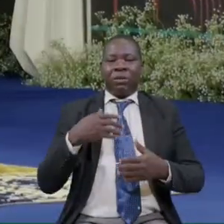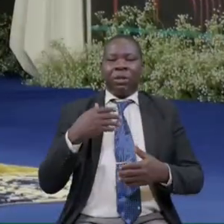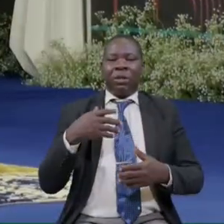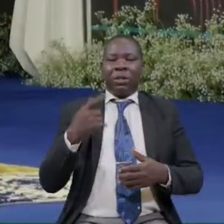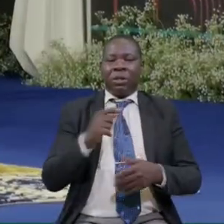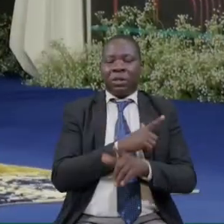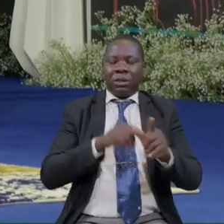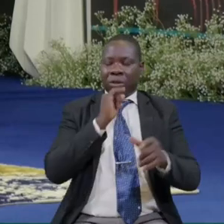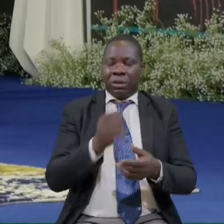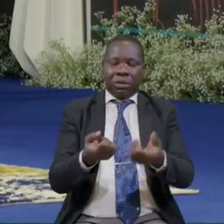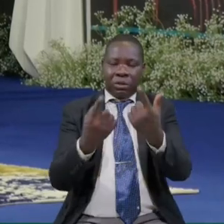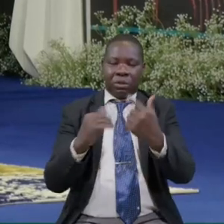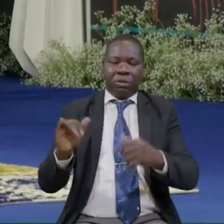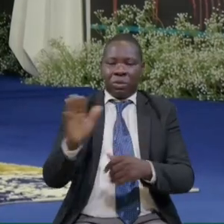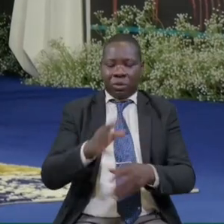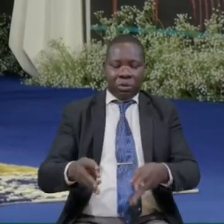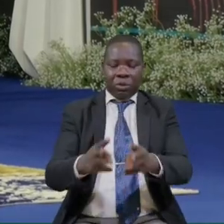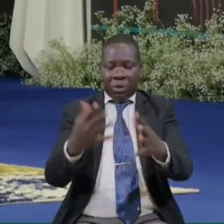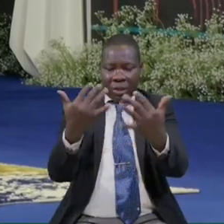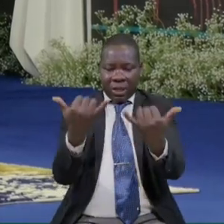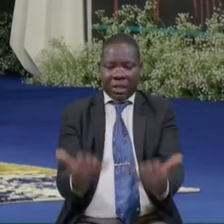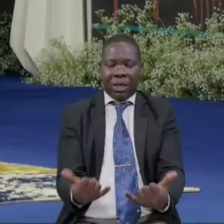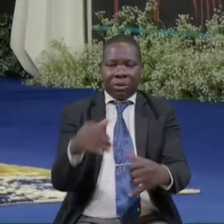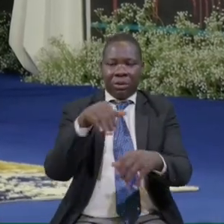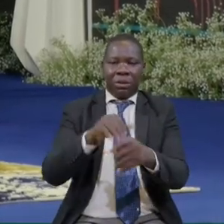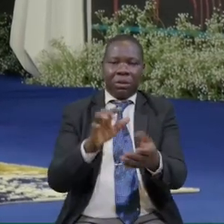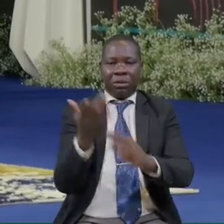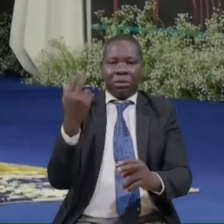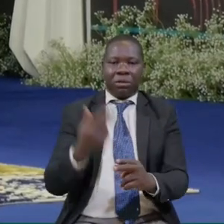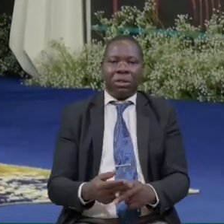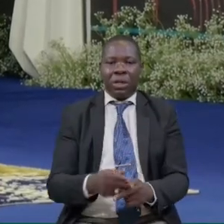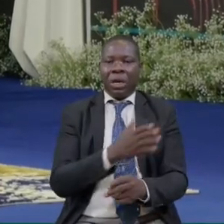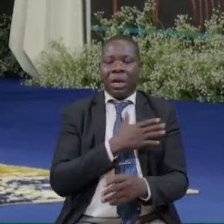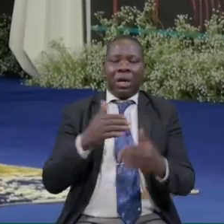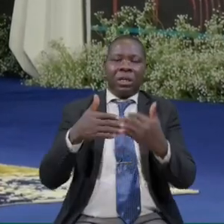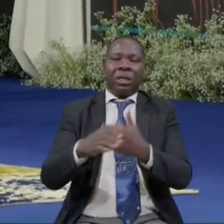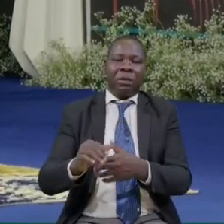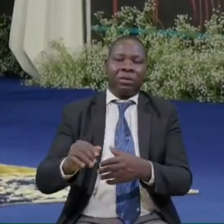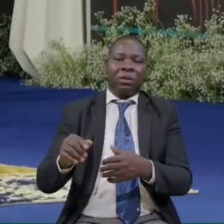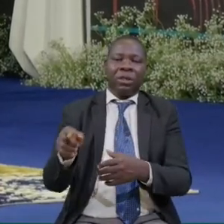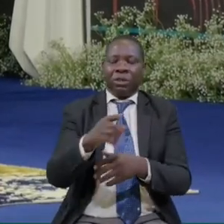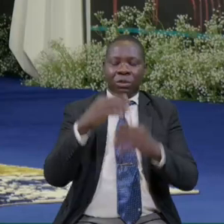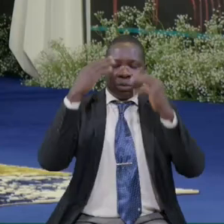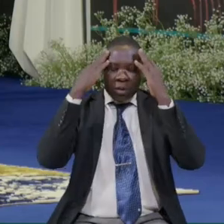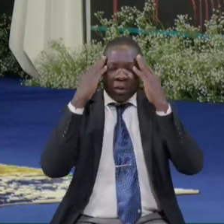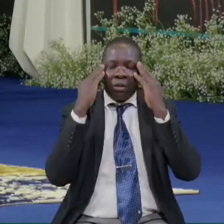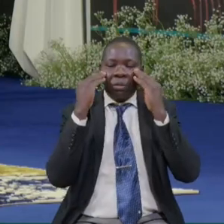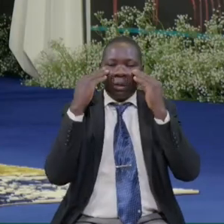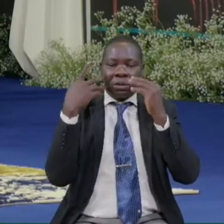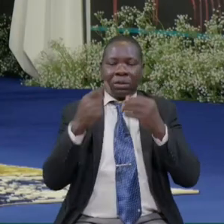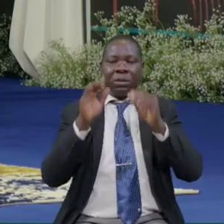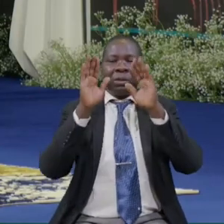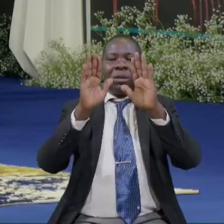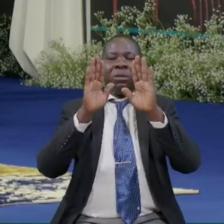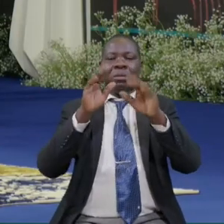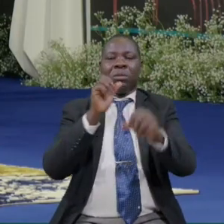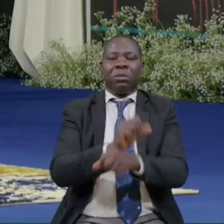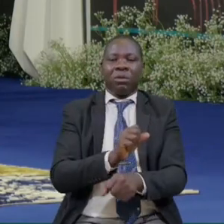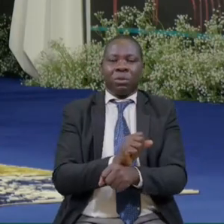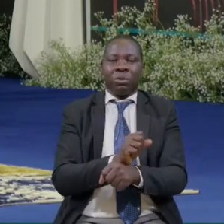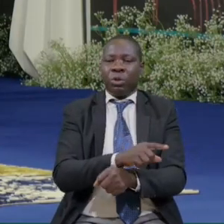Seigneur viendra vers vous. Et après que vous aurez expérimenter